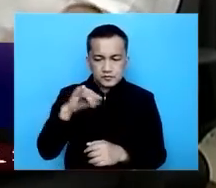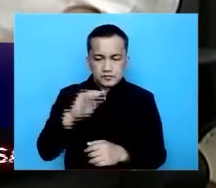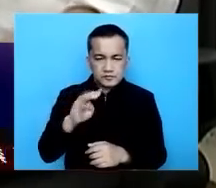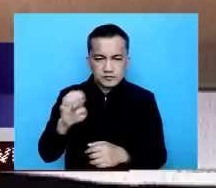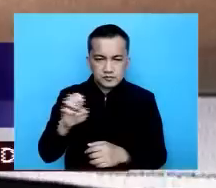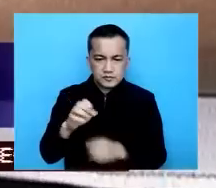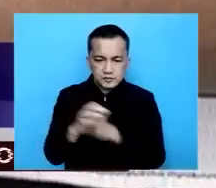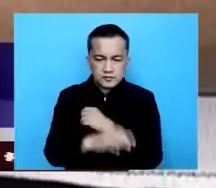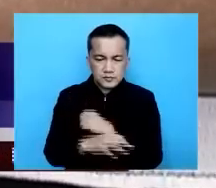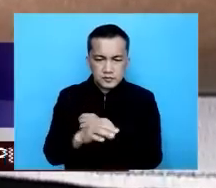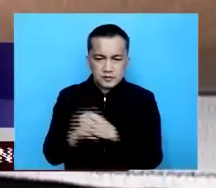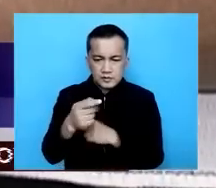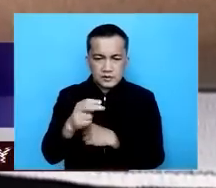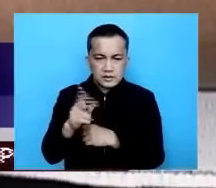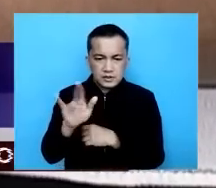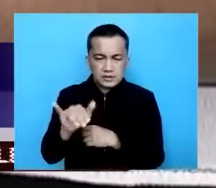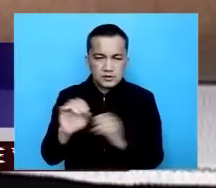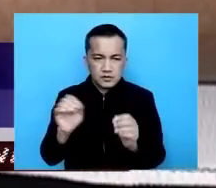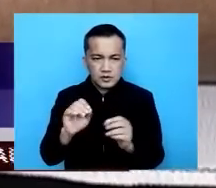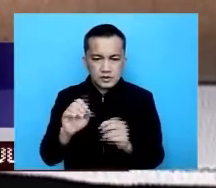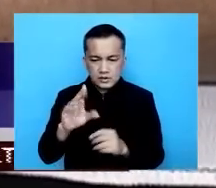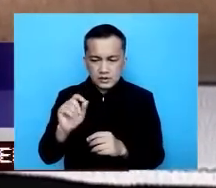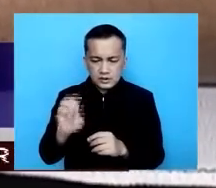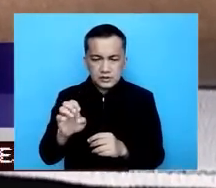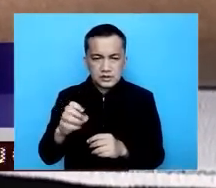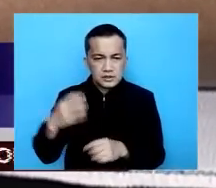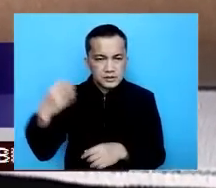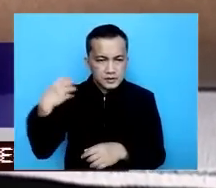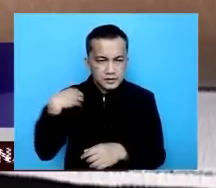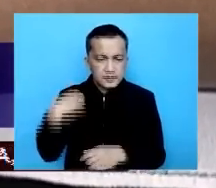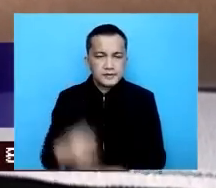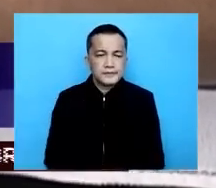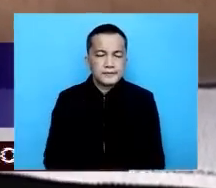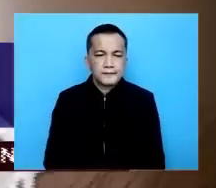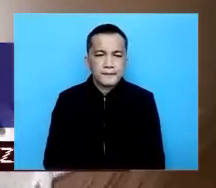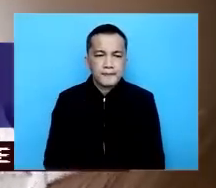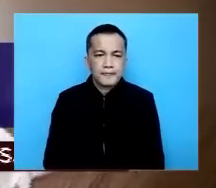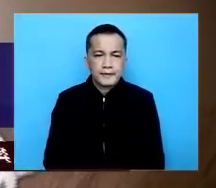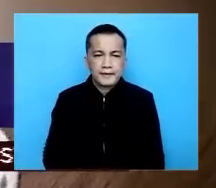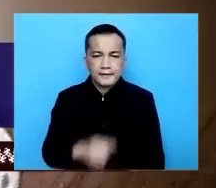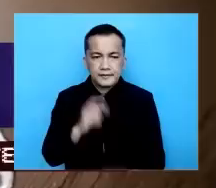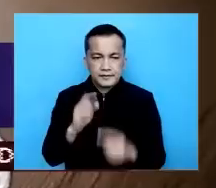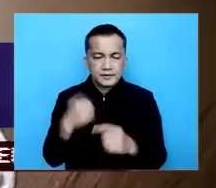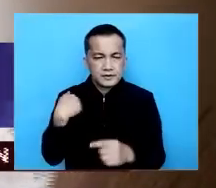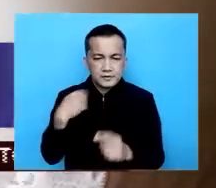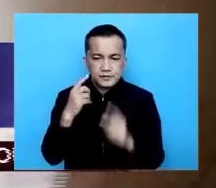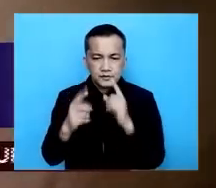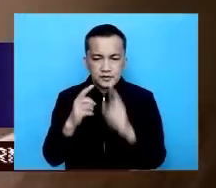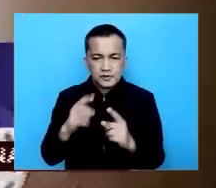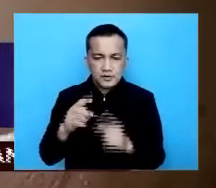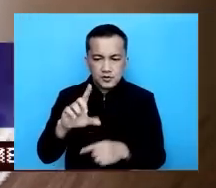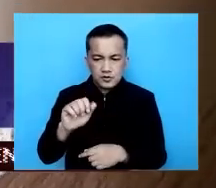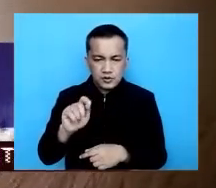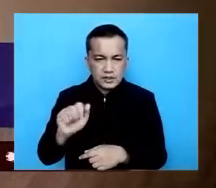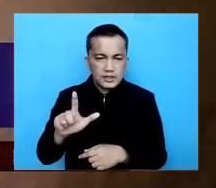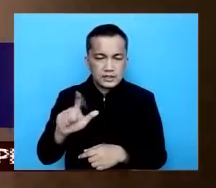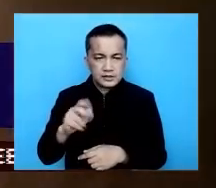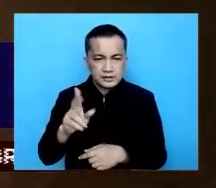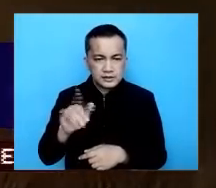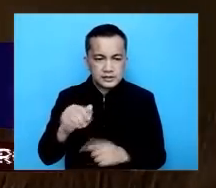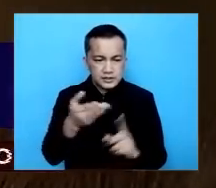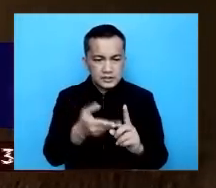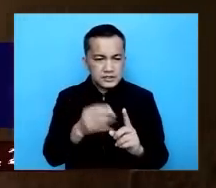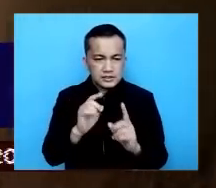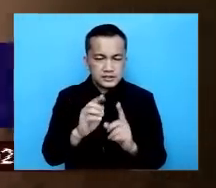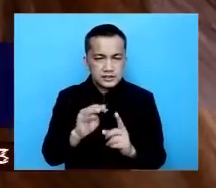foreign agency, walang anumang kaso ang employer. Hindi pa raw nakakausap ng local agency si Jimmy, pero iniimbestiga na